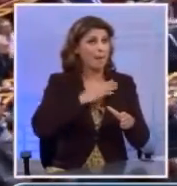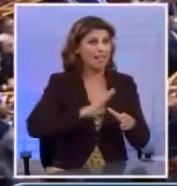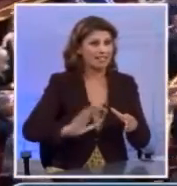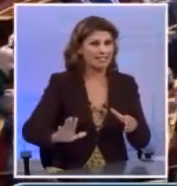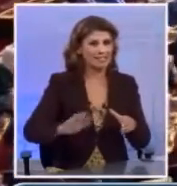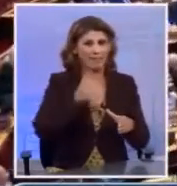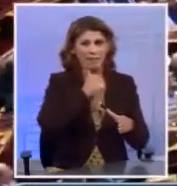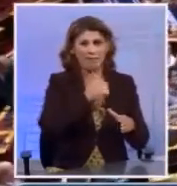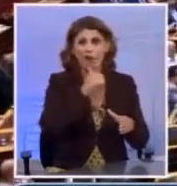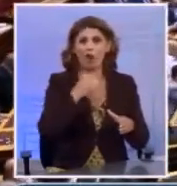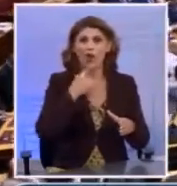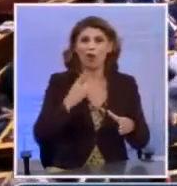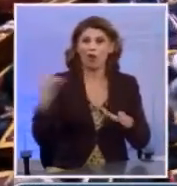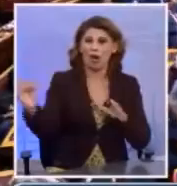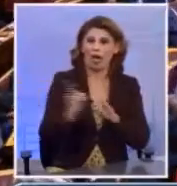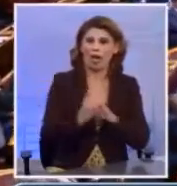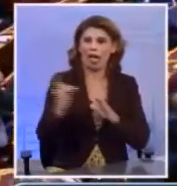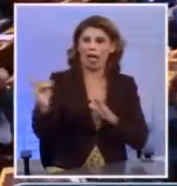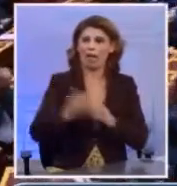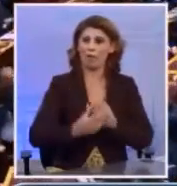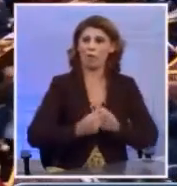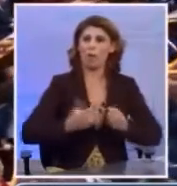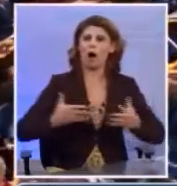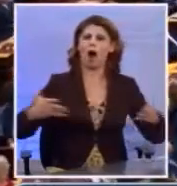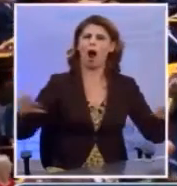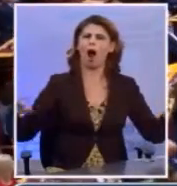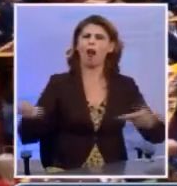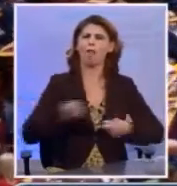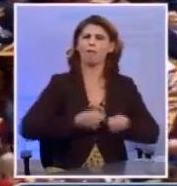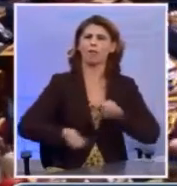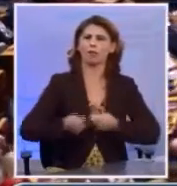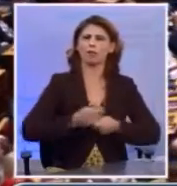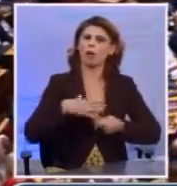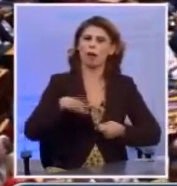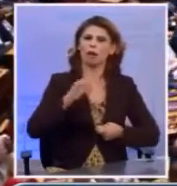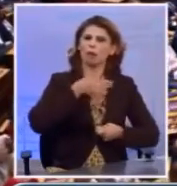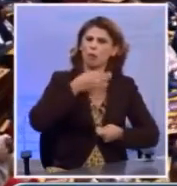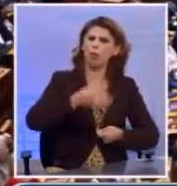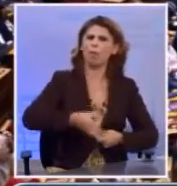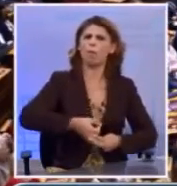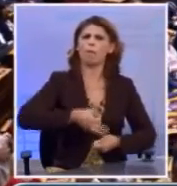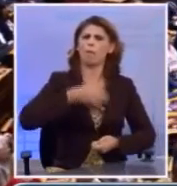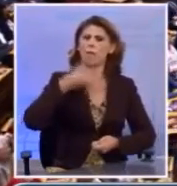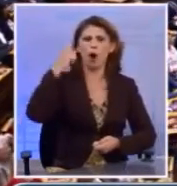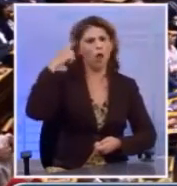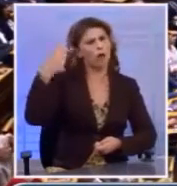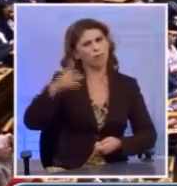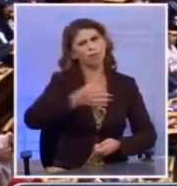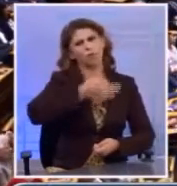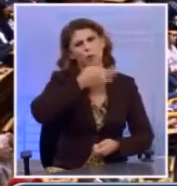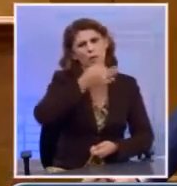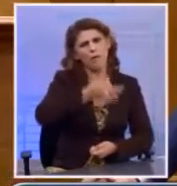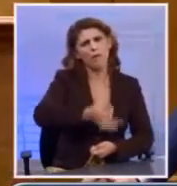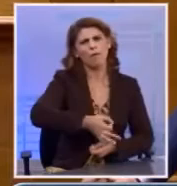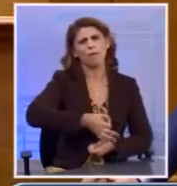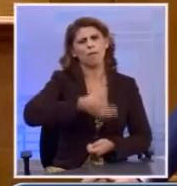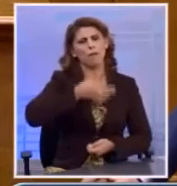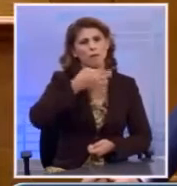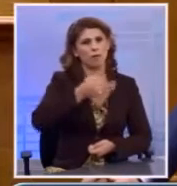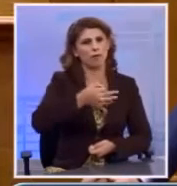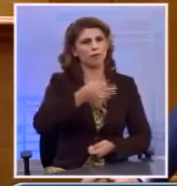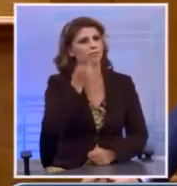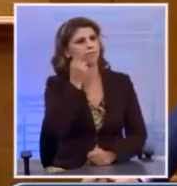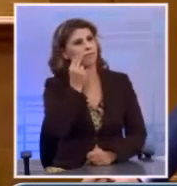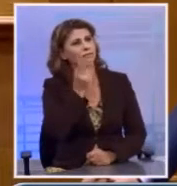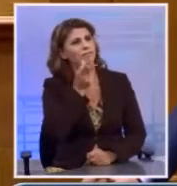ένας-ένας εκεί, οι ογκόλυθοι, και αρχίζουν να μιλάνε. Να λένε τη γνώμη τους. Και να